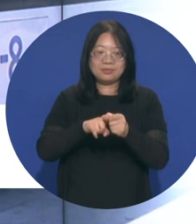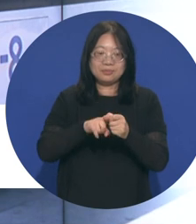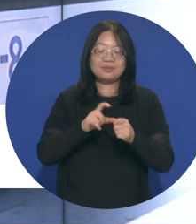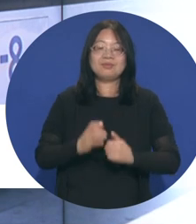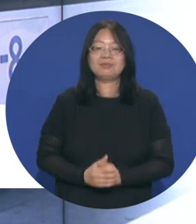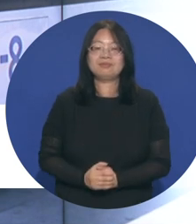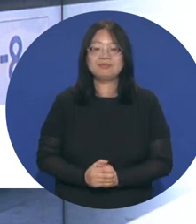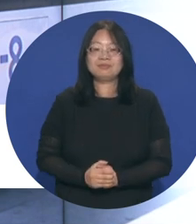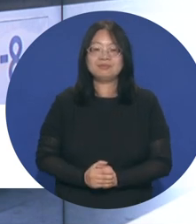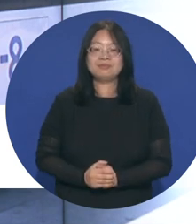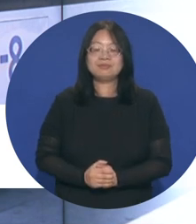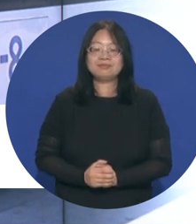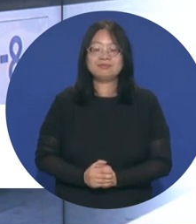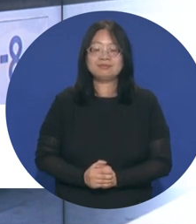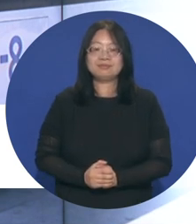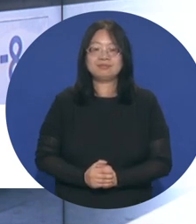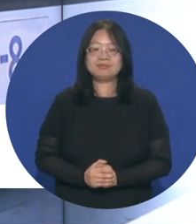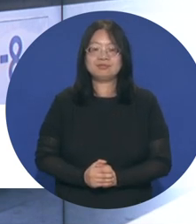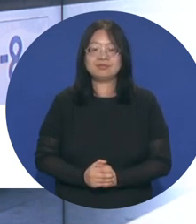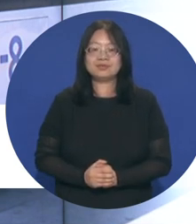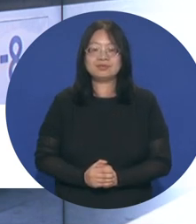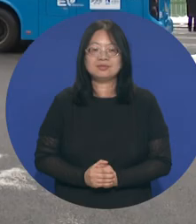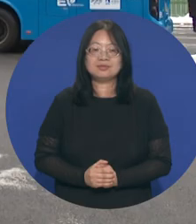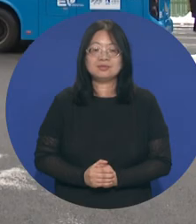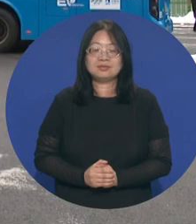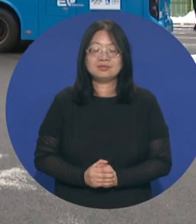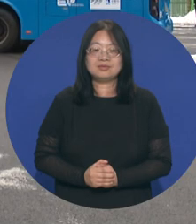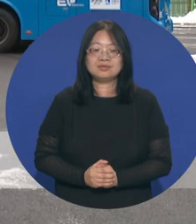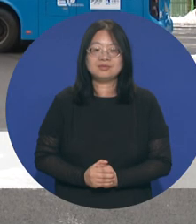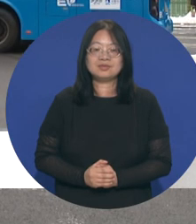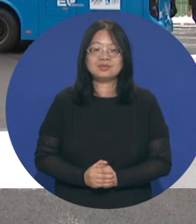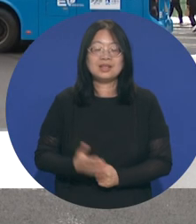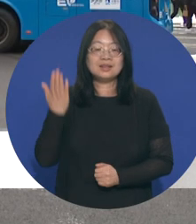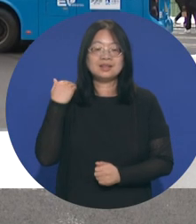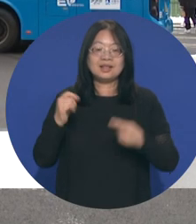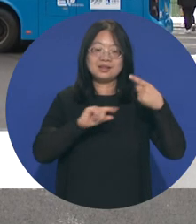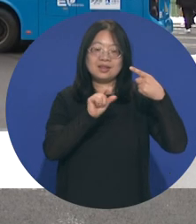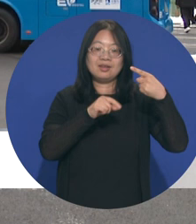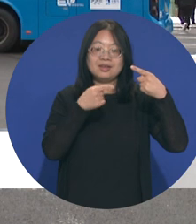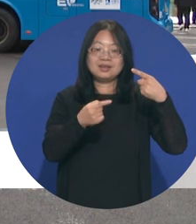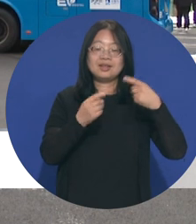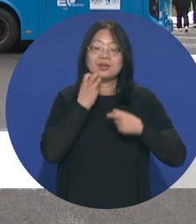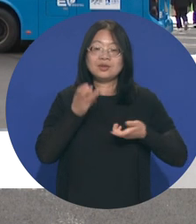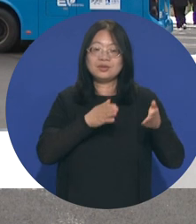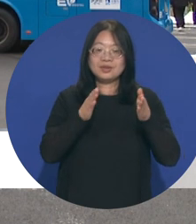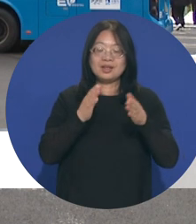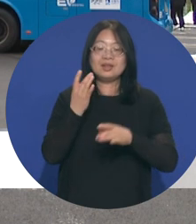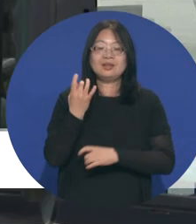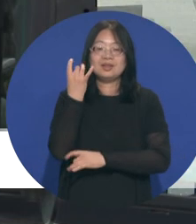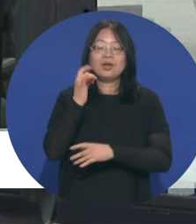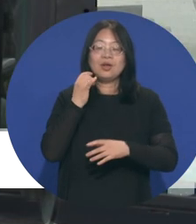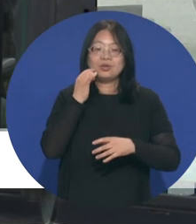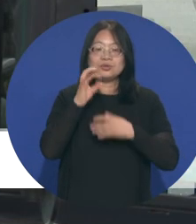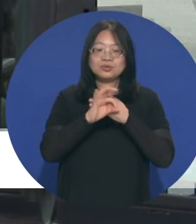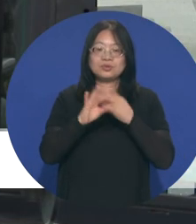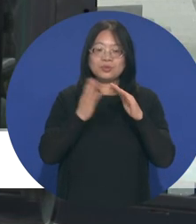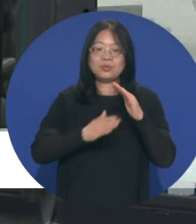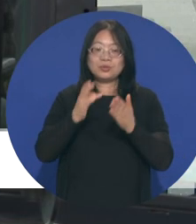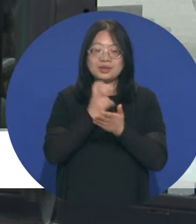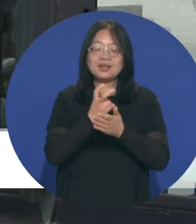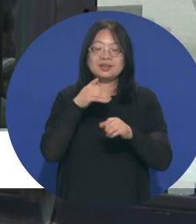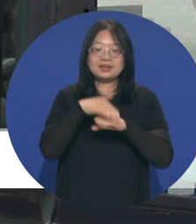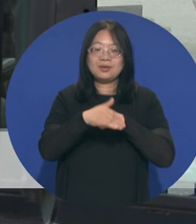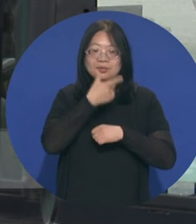있습니다 한혜란 기자의 보도입니다 지난 1월 1일 경기도는 기존 준공영제의 단점을